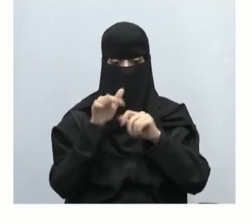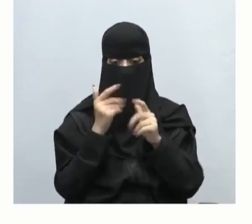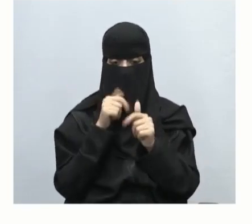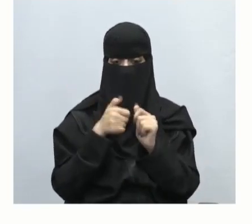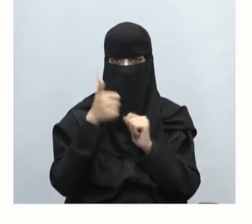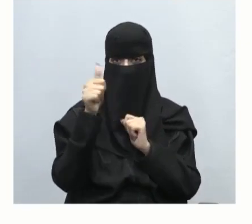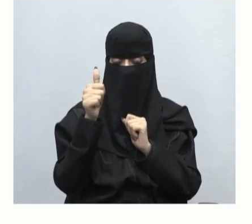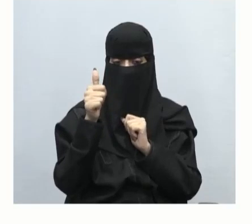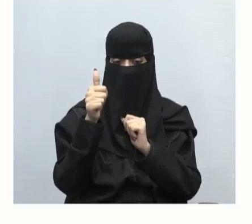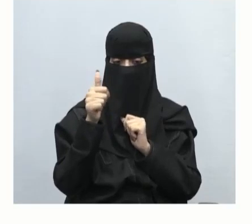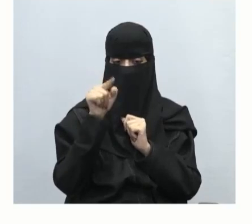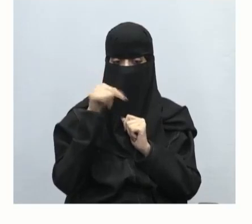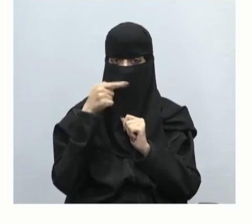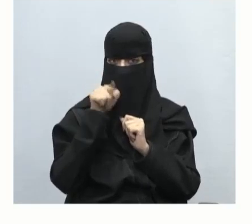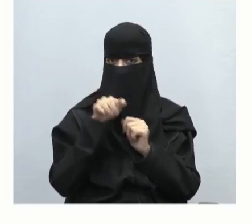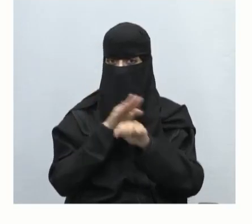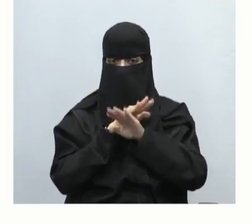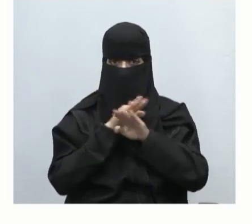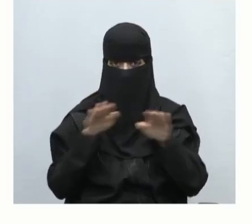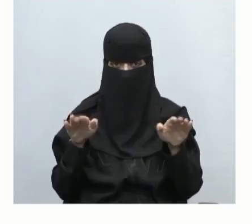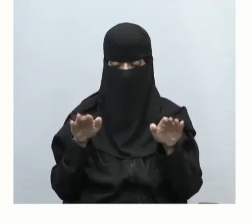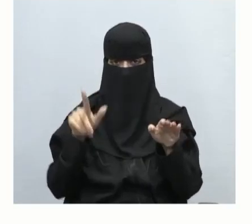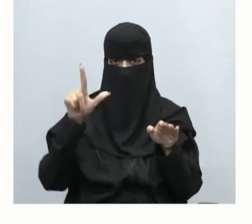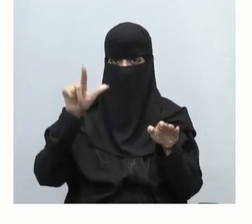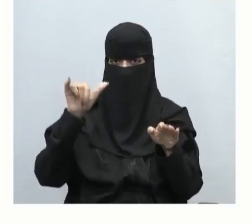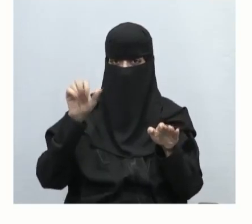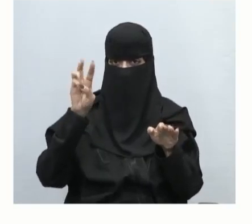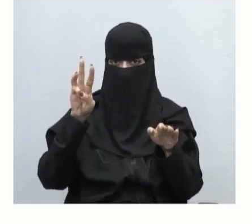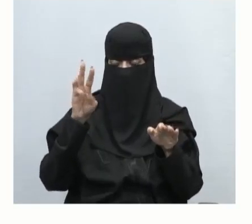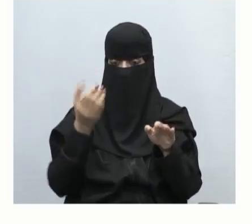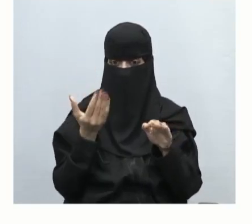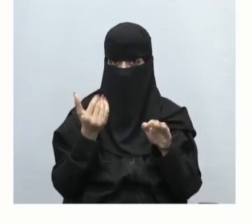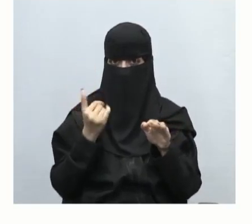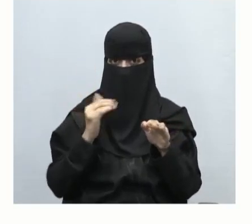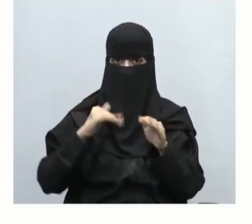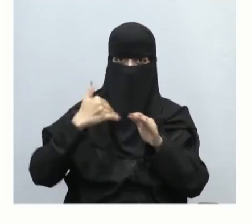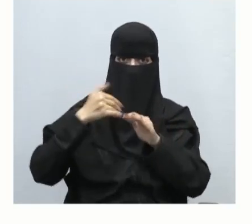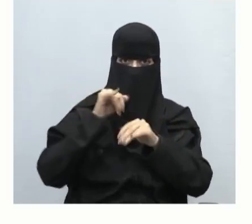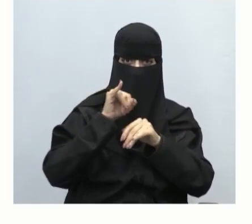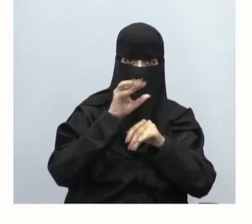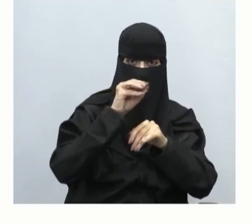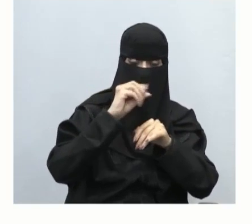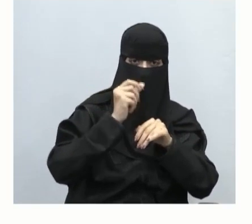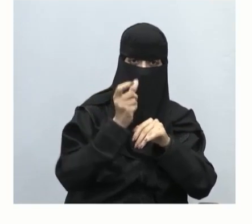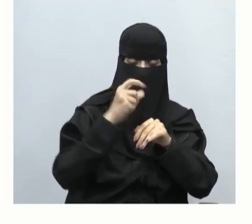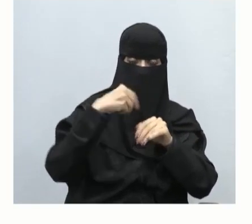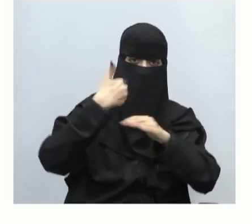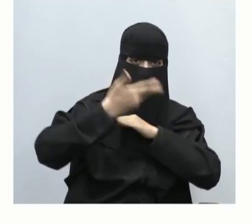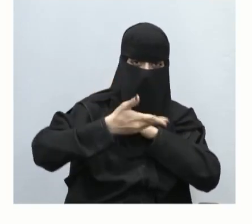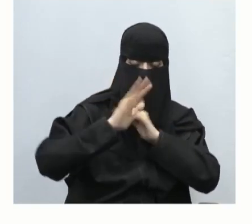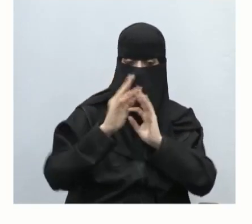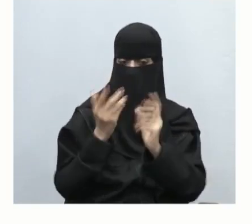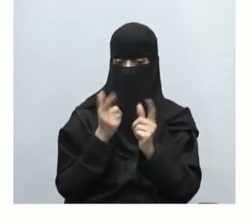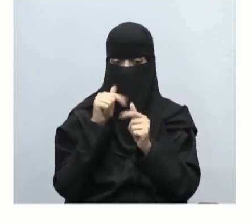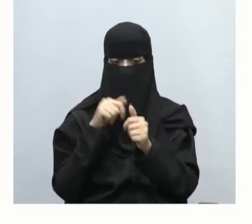الف والذي يقول هل انهى ليث السباق قبل مهند ام بعده هل هذا البديل هو من ما احتاجه من